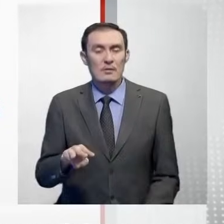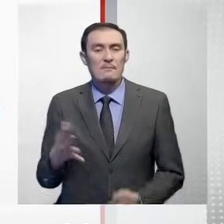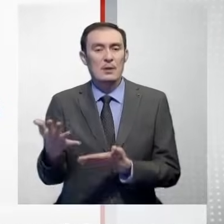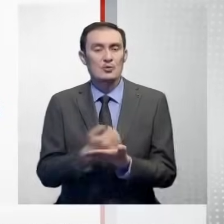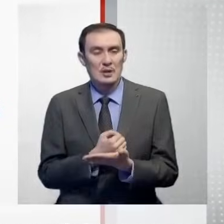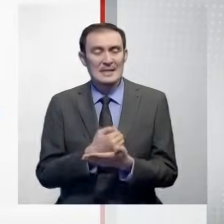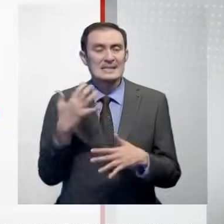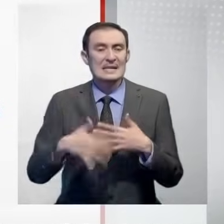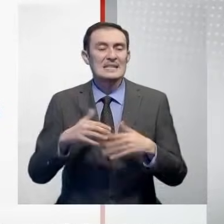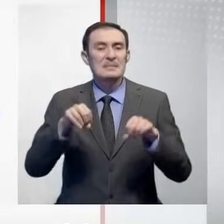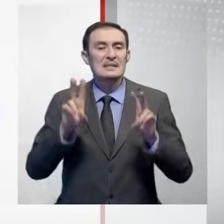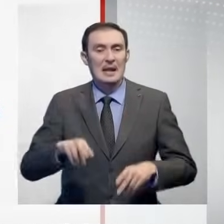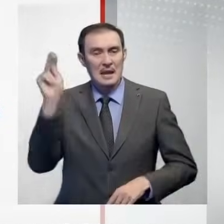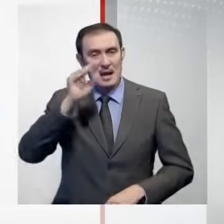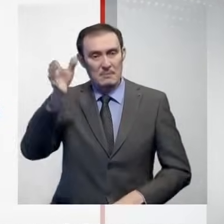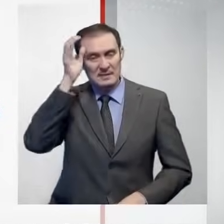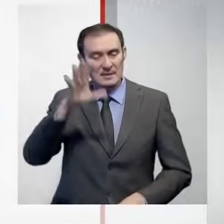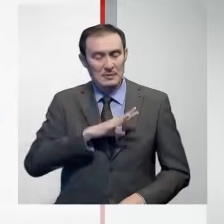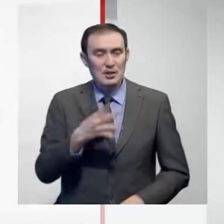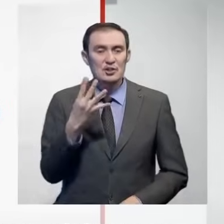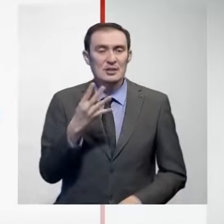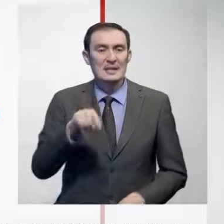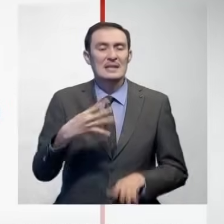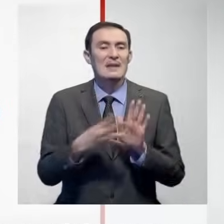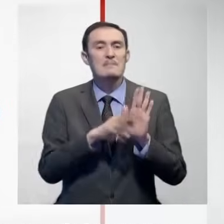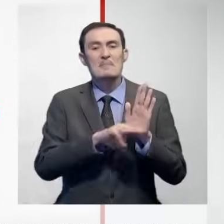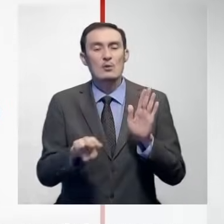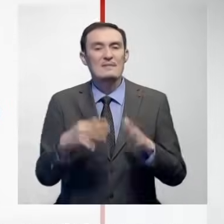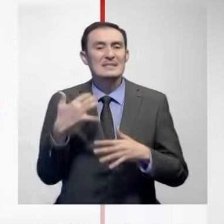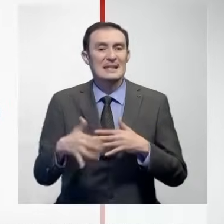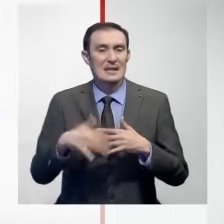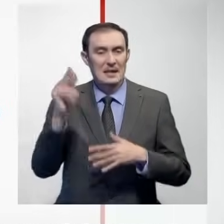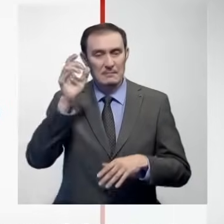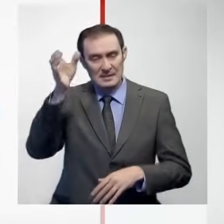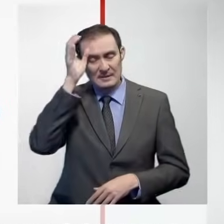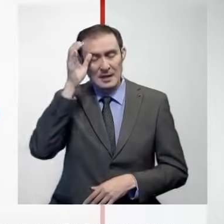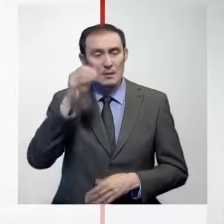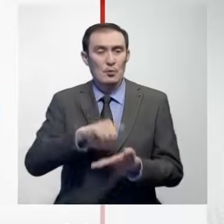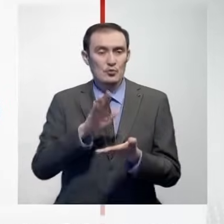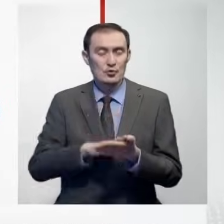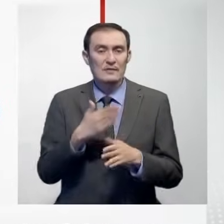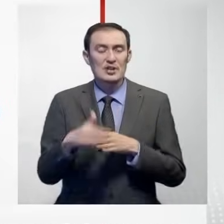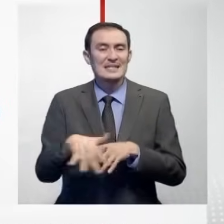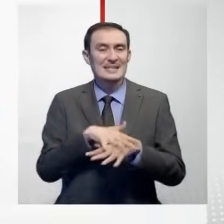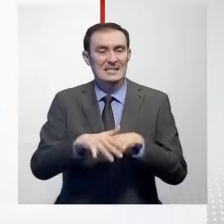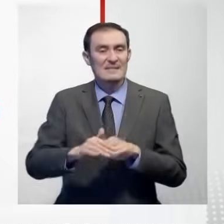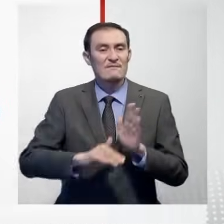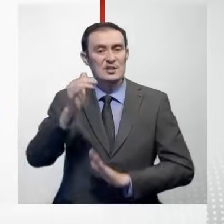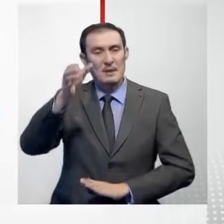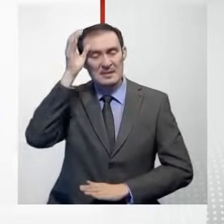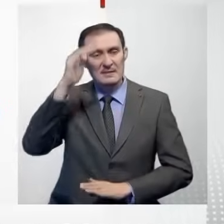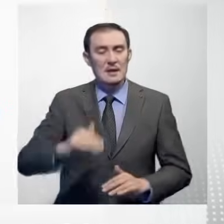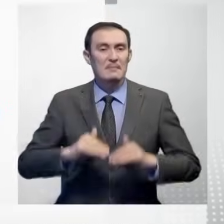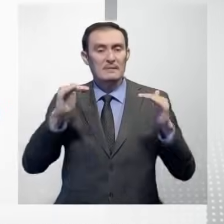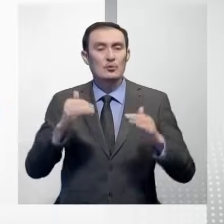получили среднее специальное образование и 4,9 миллиона среднее. По подсчетам статистов, доля населения с высшим образованием